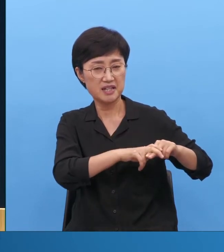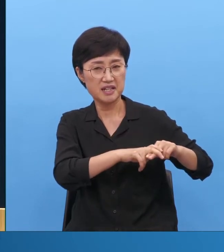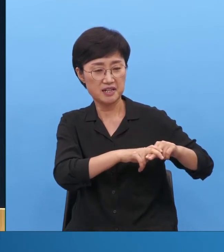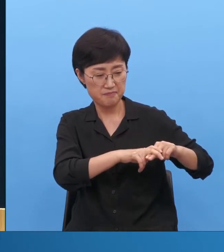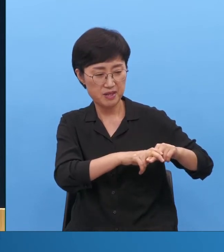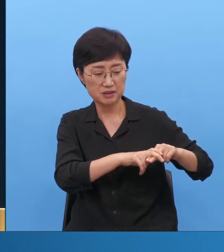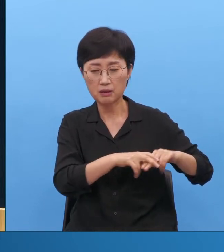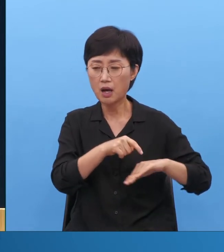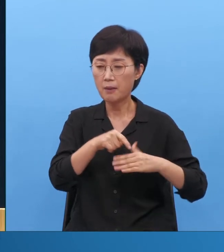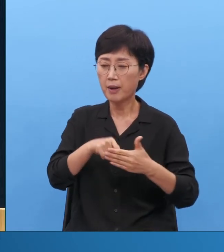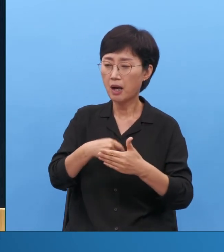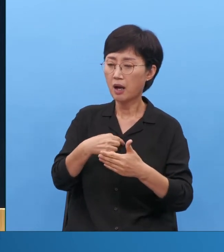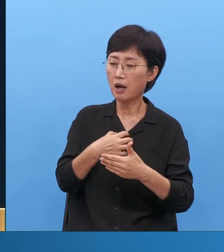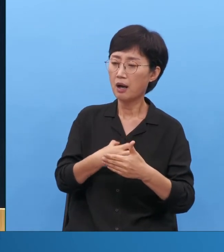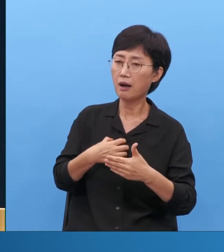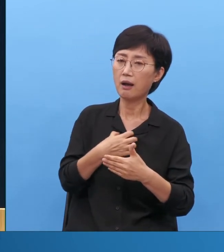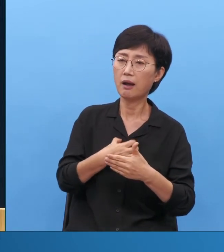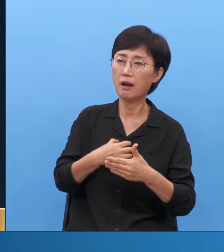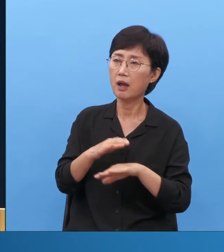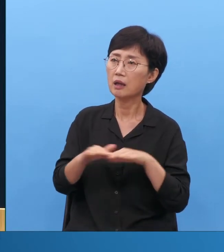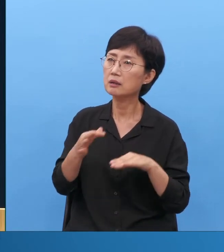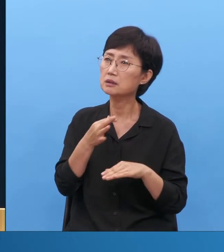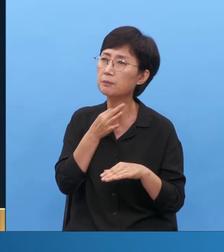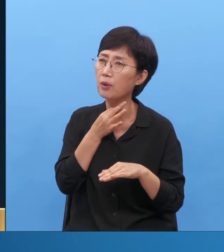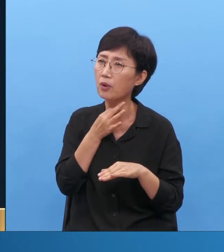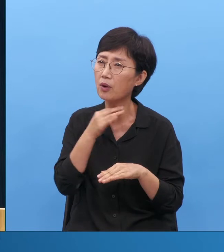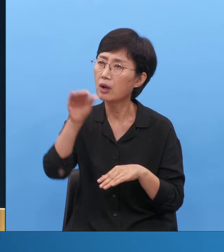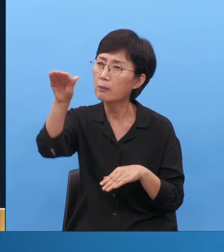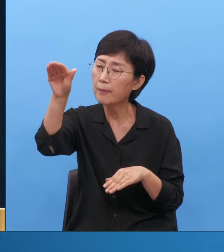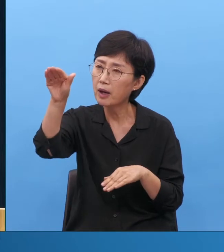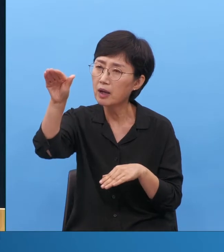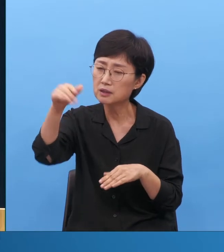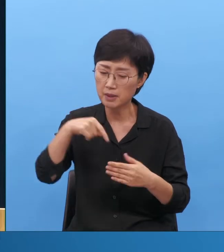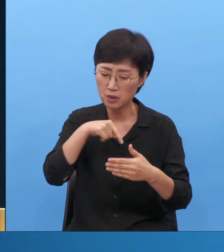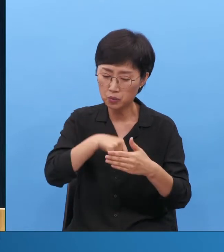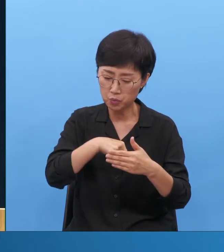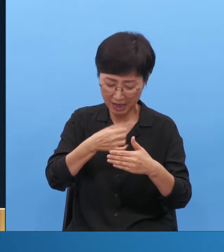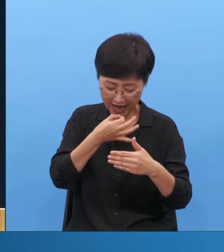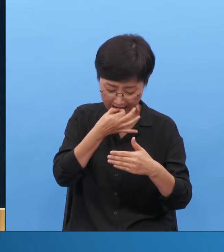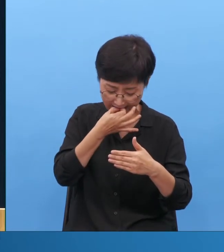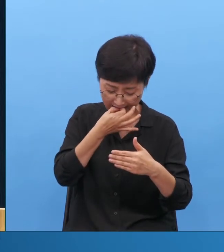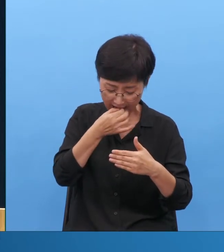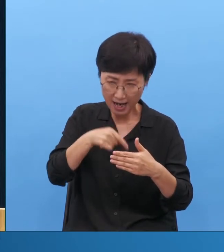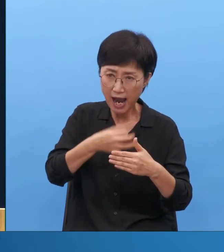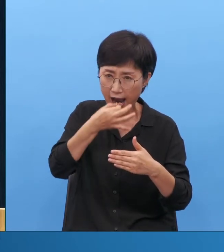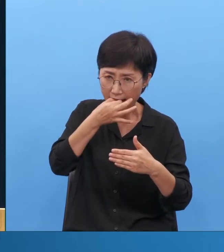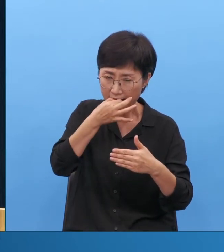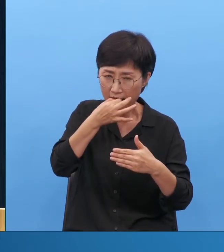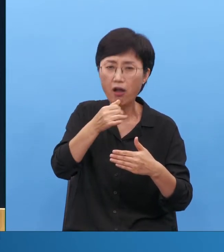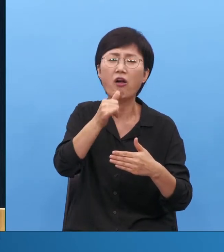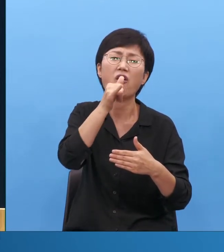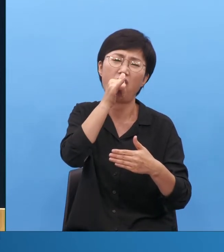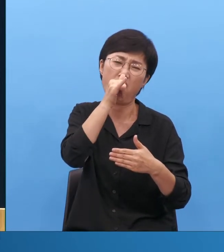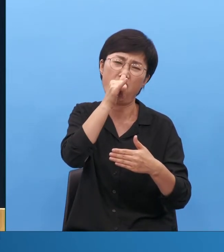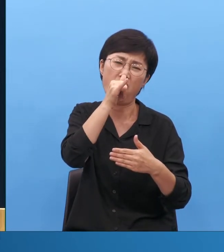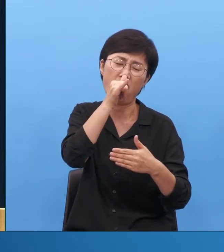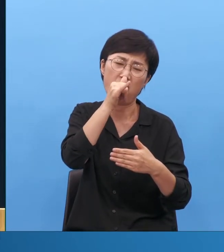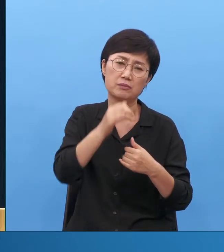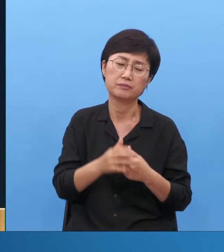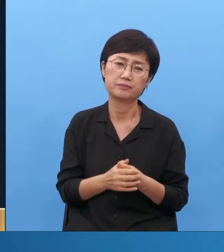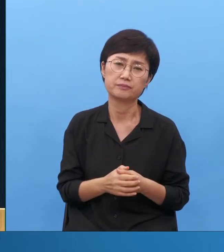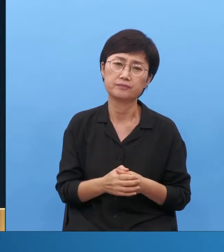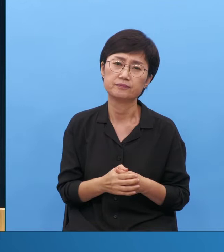뭔가를 해결하려고 하는데 이 사람 생각은 딴 데 있어요. Nicodemus had money, he had a position, he had great fame and prestige, and yet he was still not at